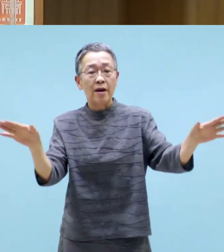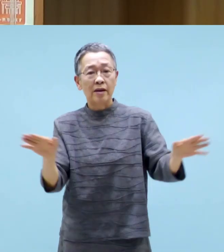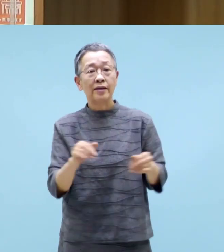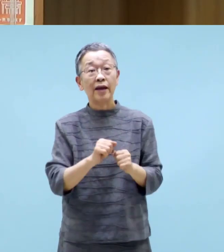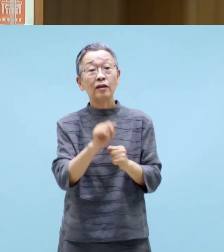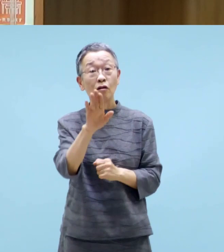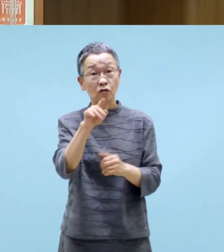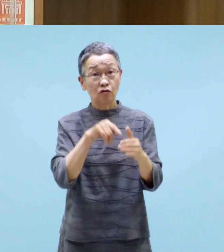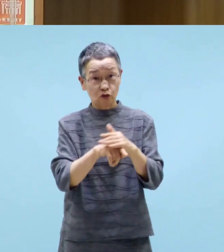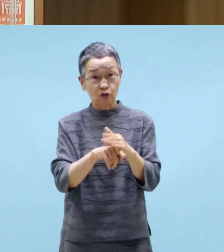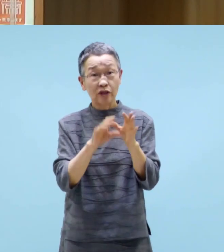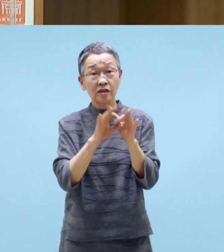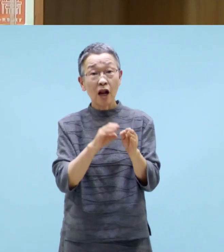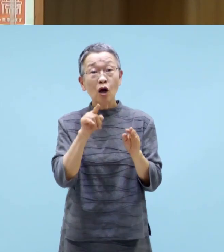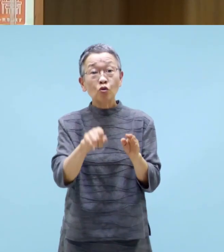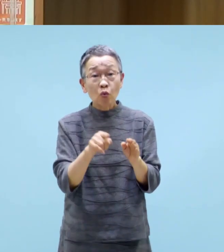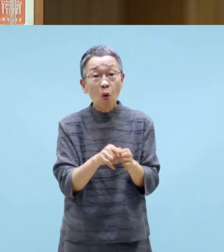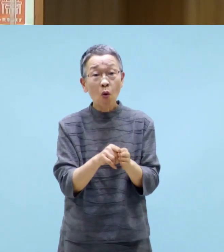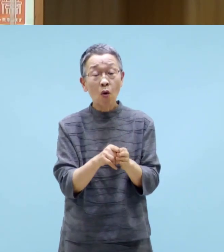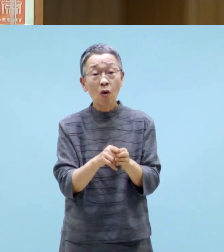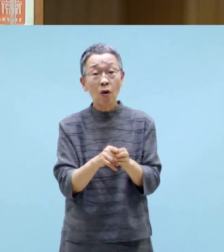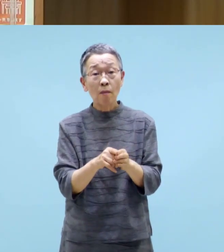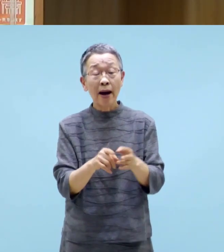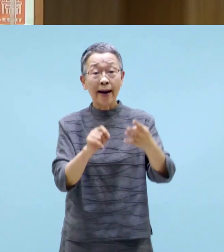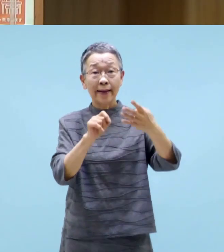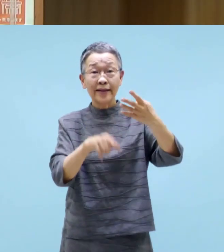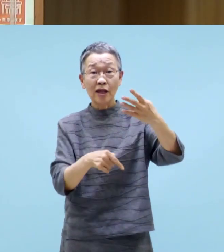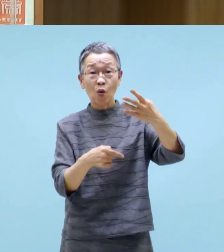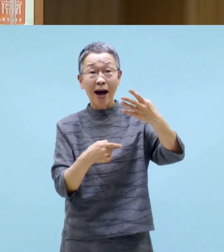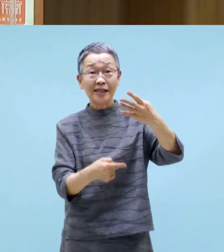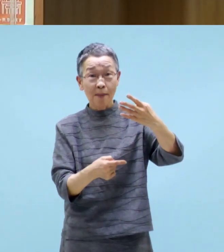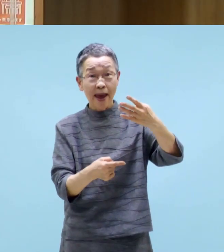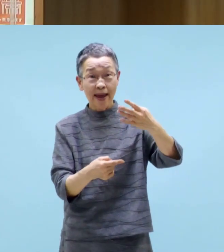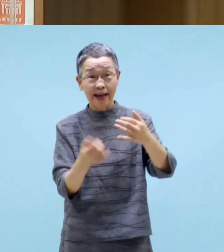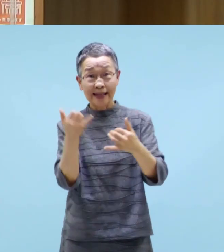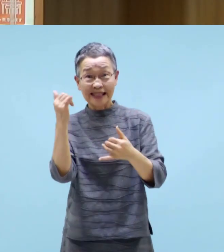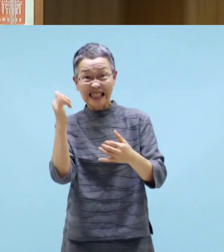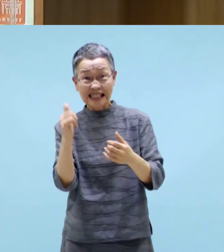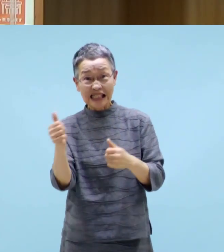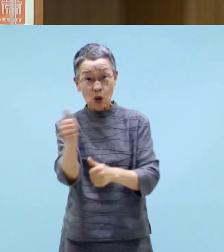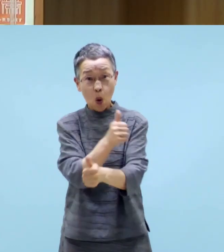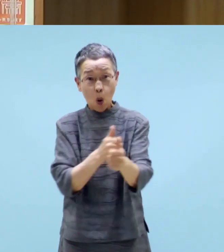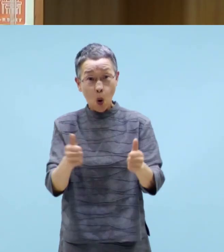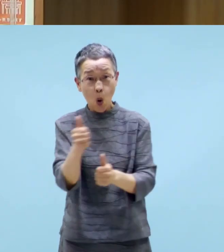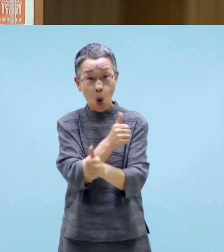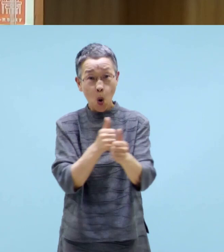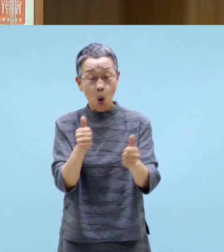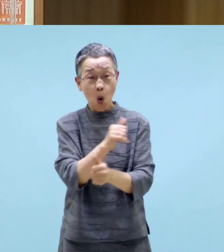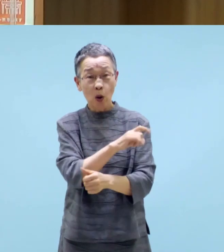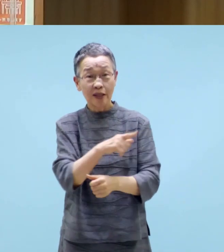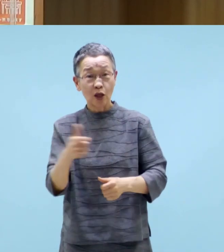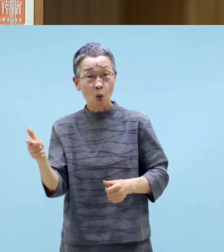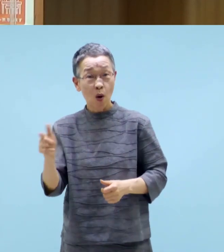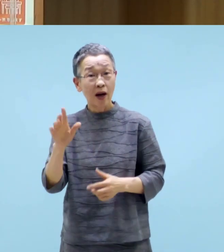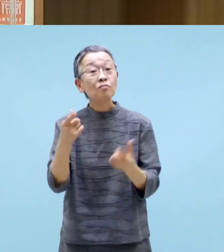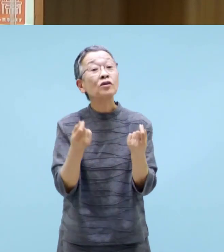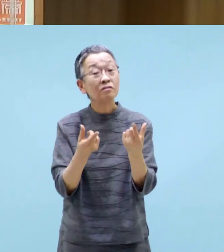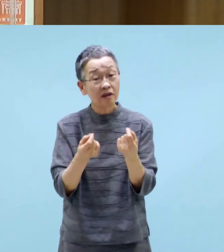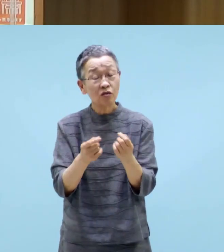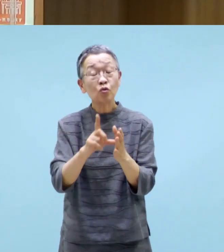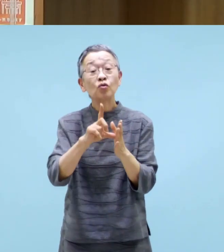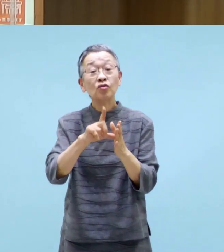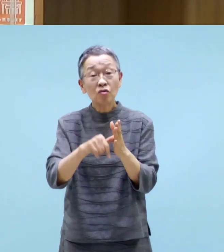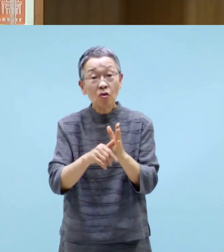この年度初めの人事異動ということで、まあ、人も変わりますので、そういった状況がです